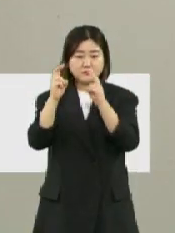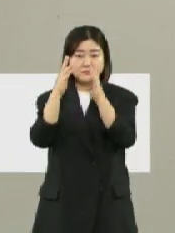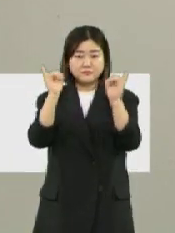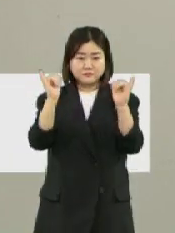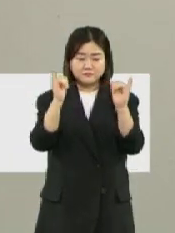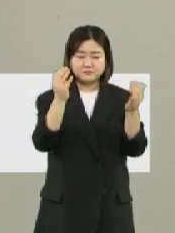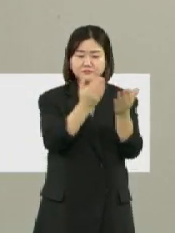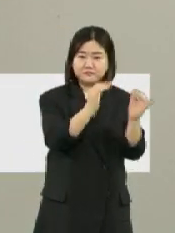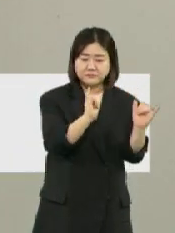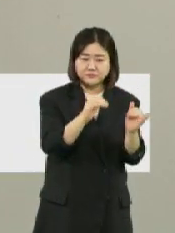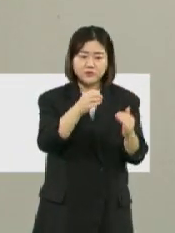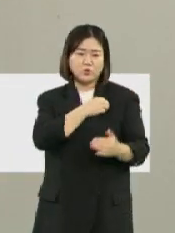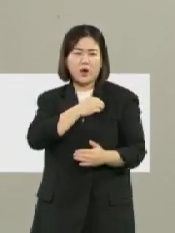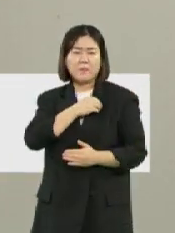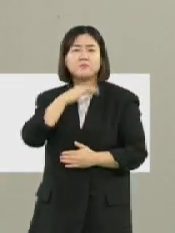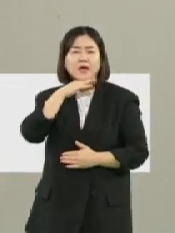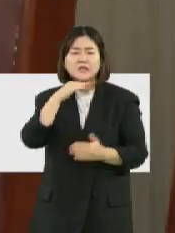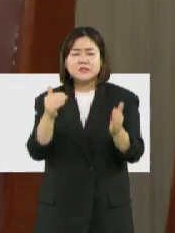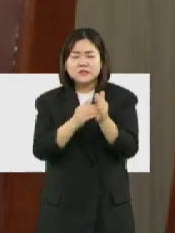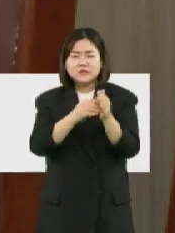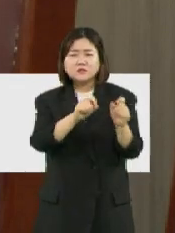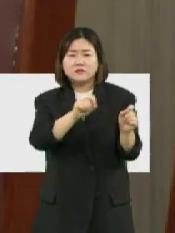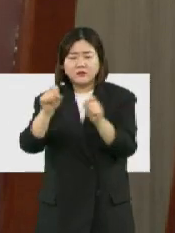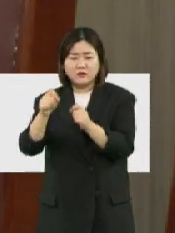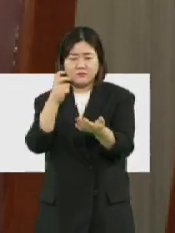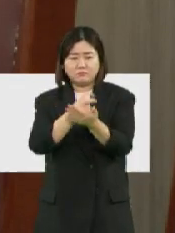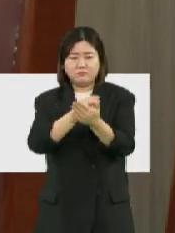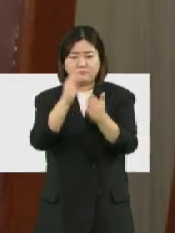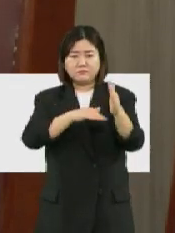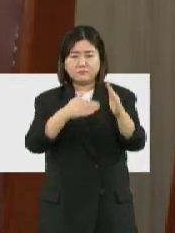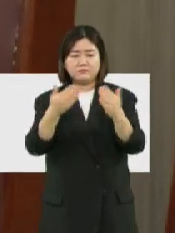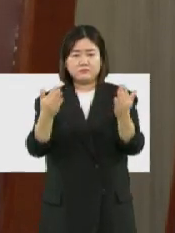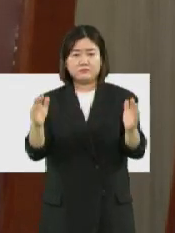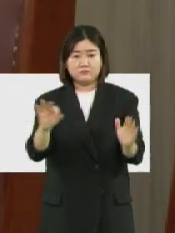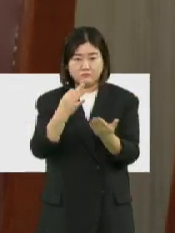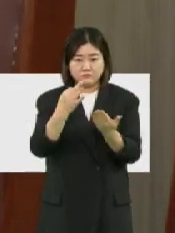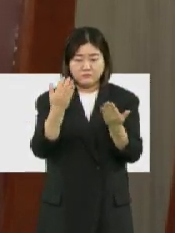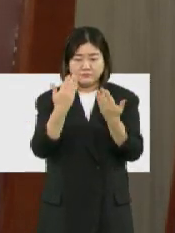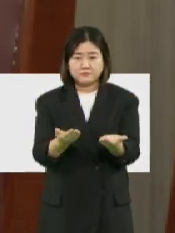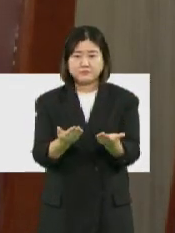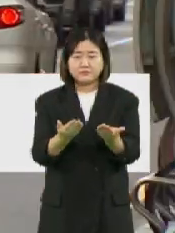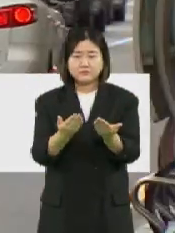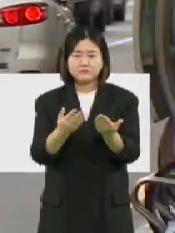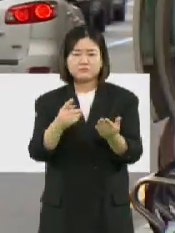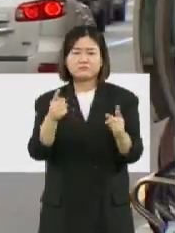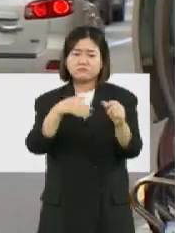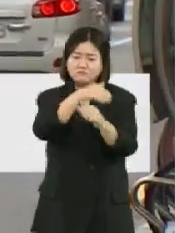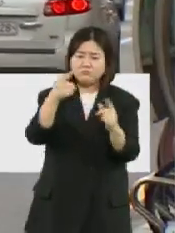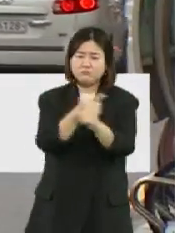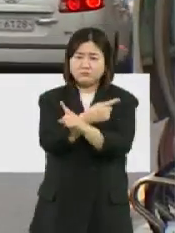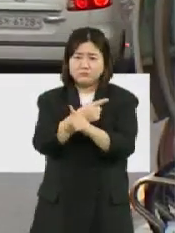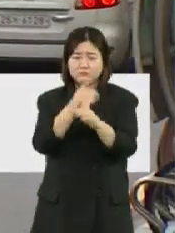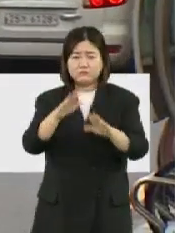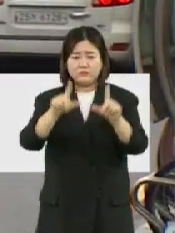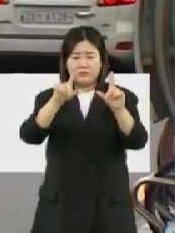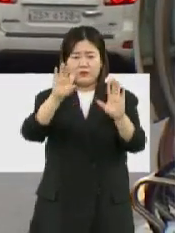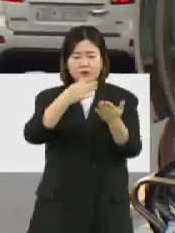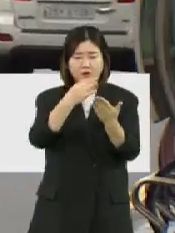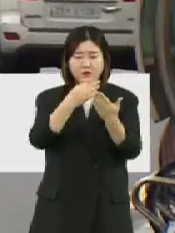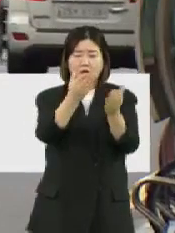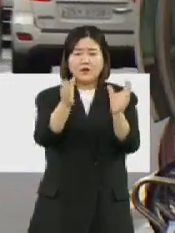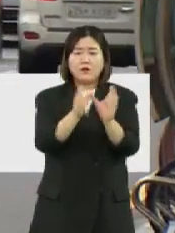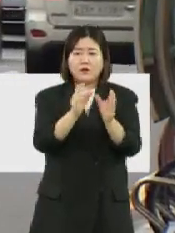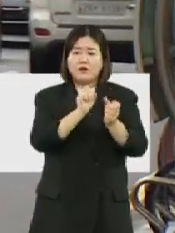양측은 조합원 정년 연장과 법정 공휴일에 6 우표 이라 등 조합원 처우 개선이 놓고 올해 임금